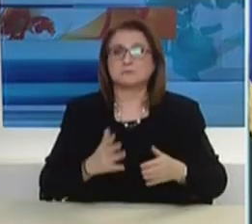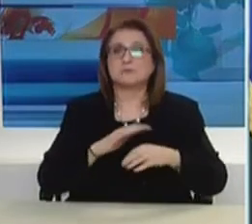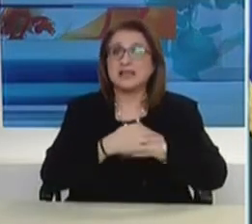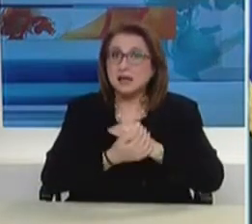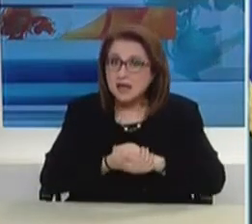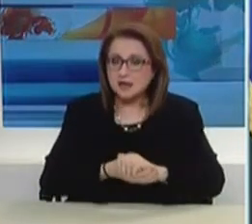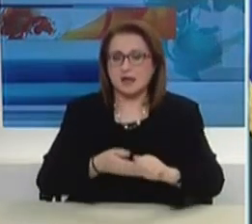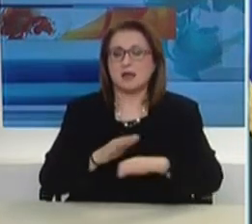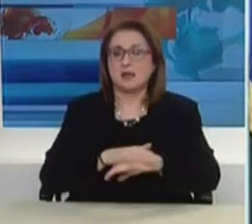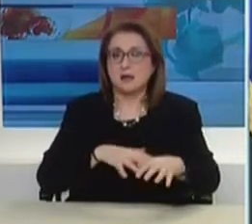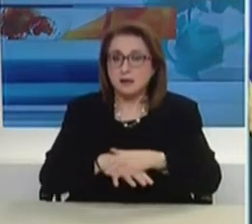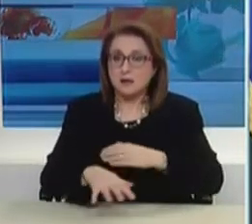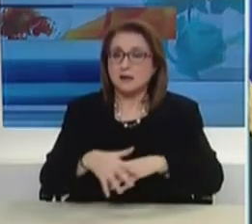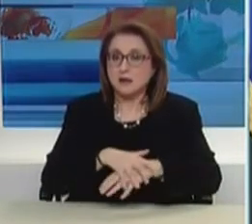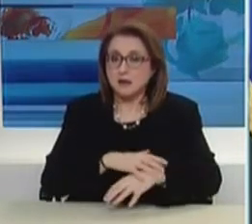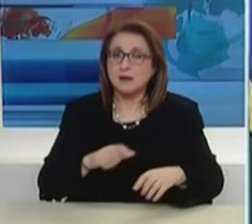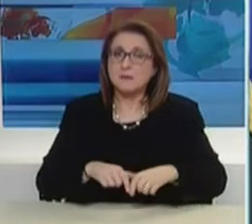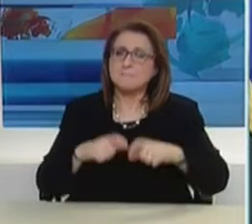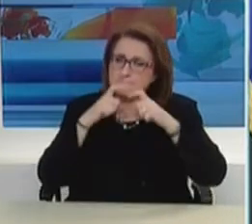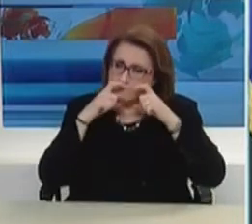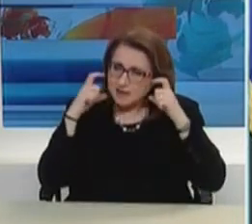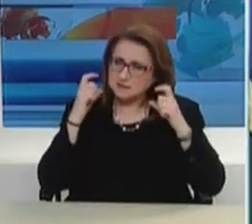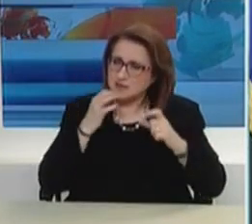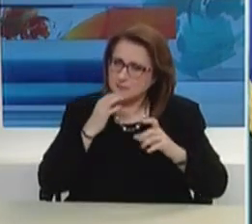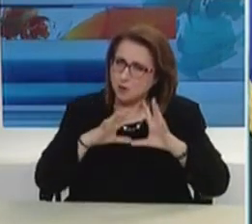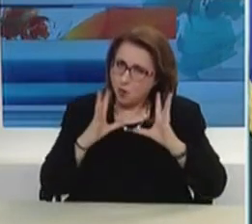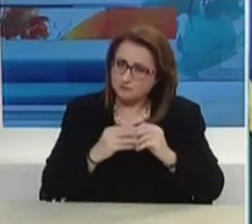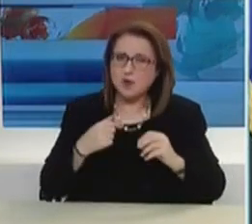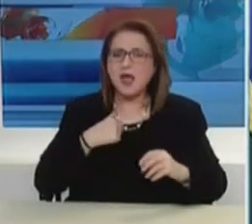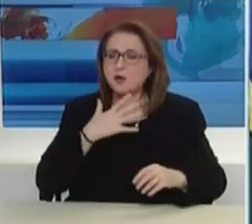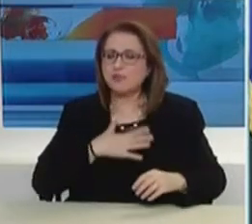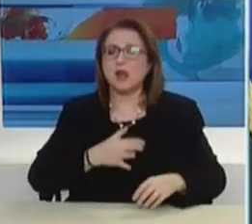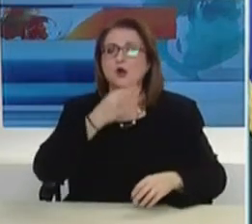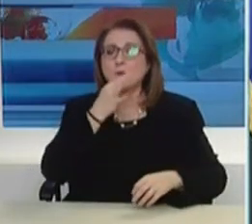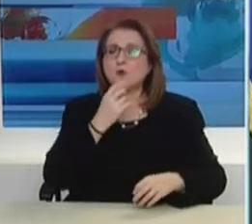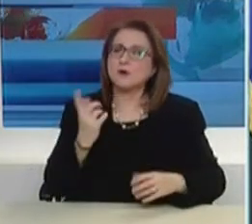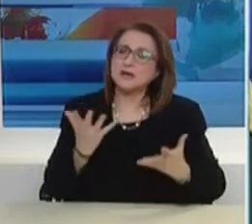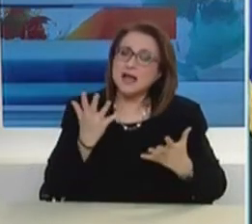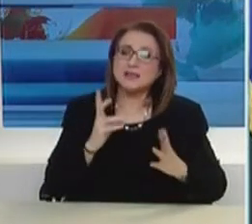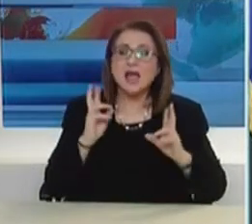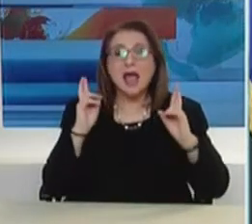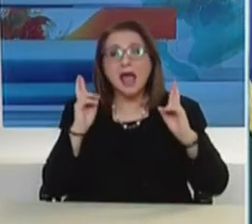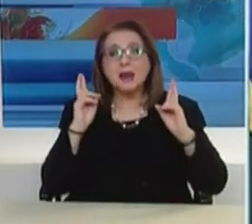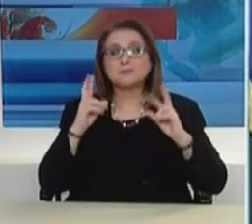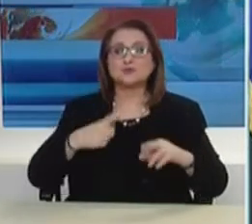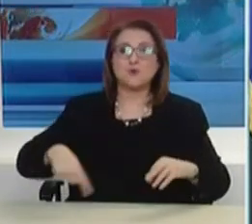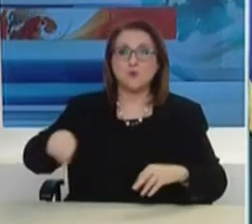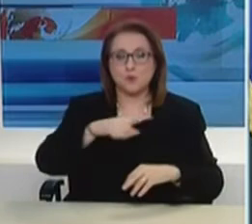την επιδημία, θα ήθελα να κάνω μια μικρή επιστημονική τοποθέτηση που ελπίζω να την κατανοήσουμε όλοι